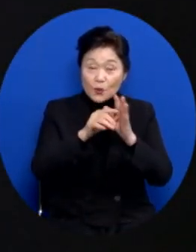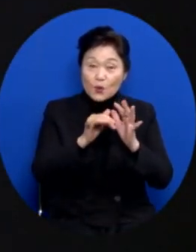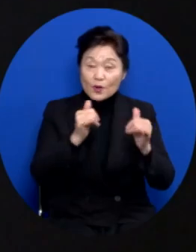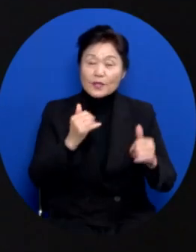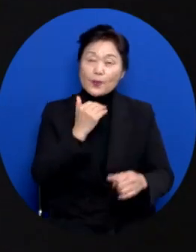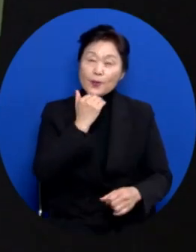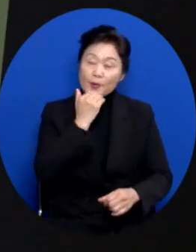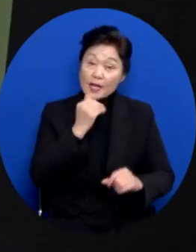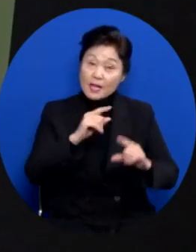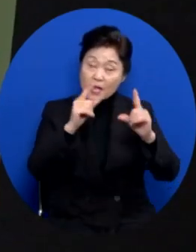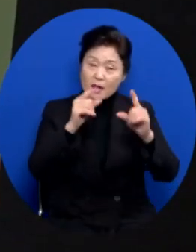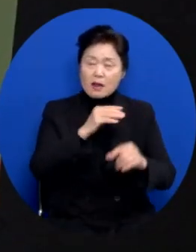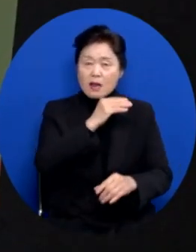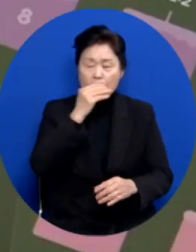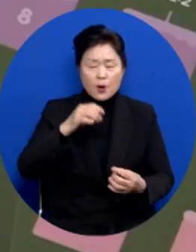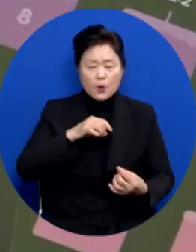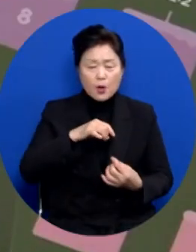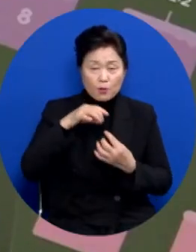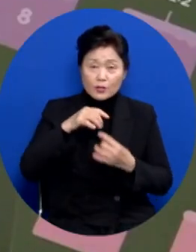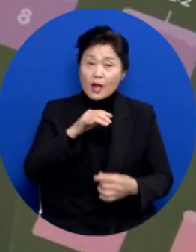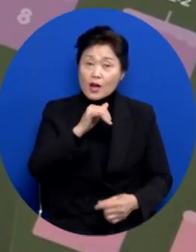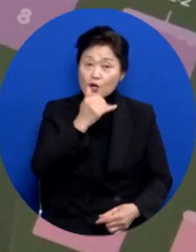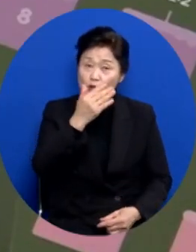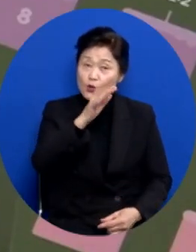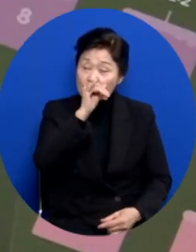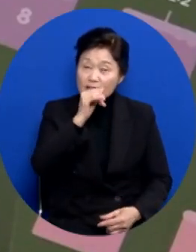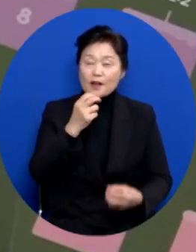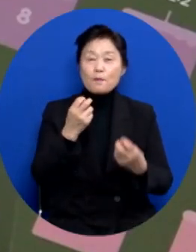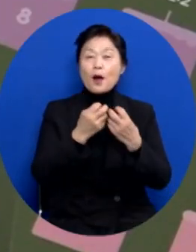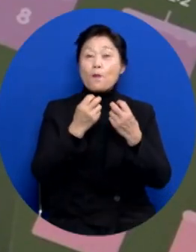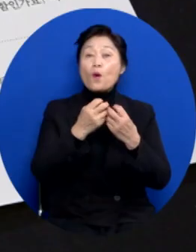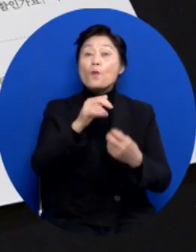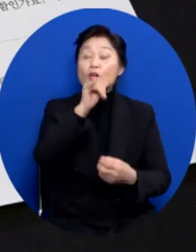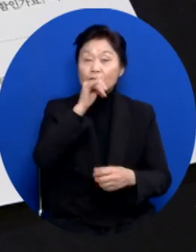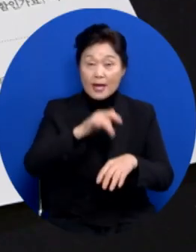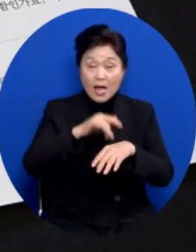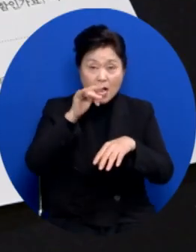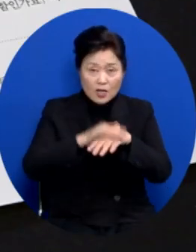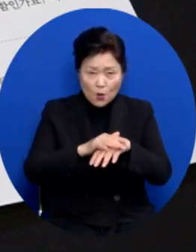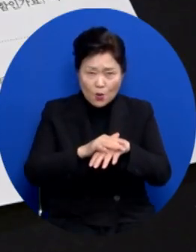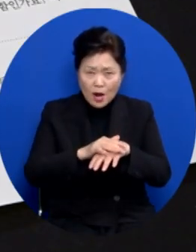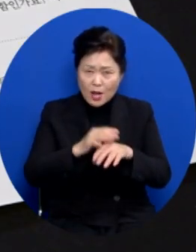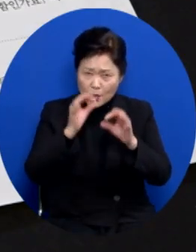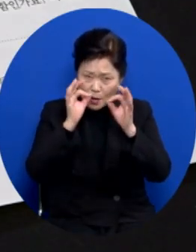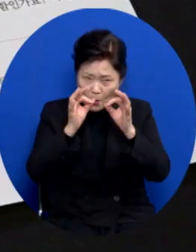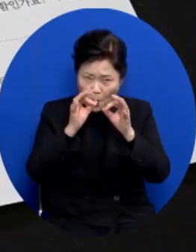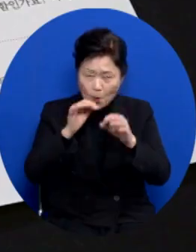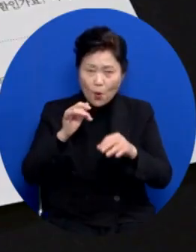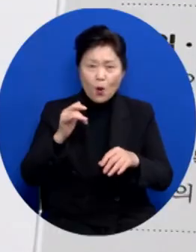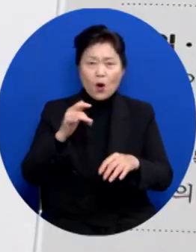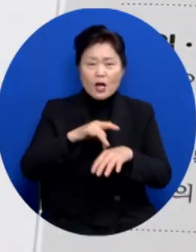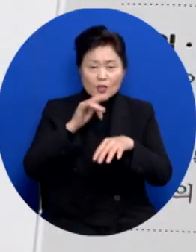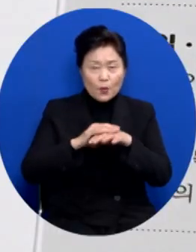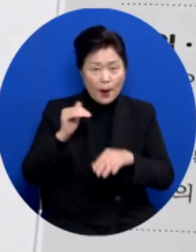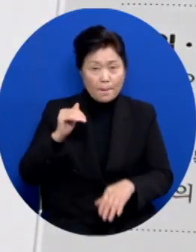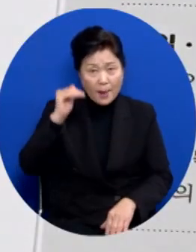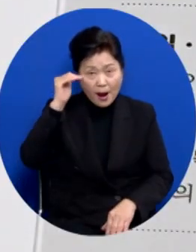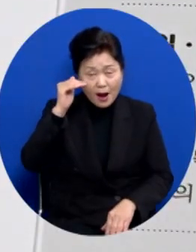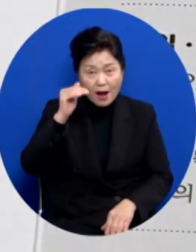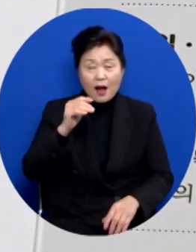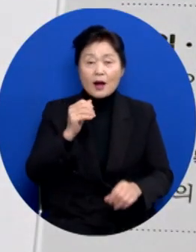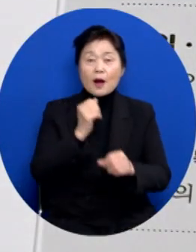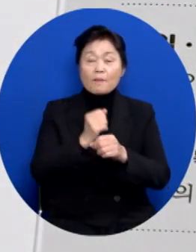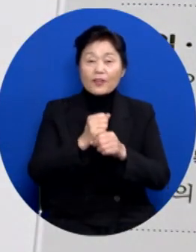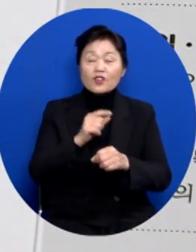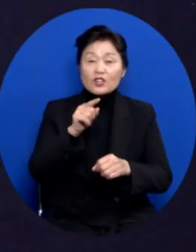대림절을 올바르게 묵상하도록 돕는 방법이 있습니다. 습관을 추적하며 형성한다는 의미의 트래커. 이를